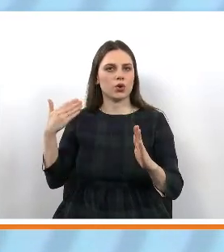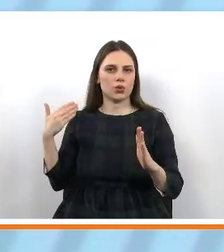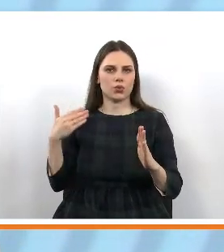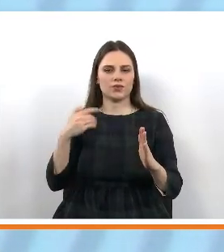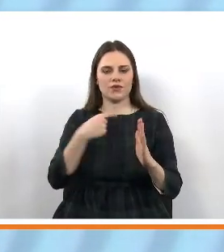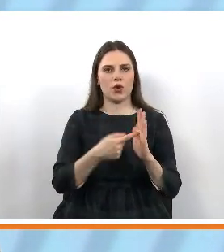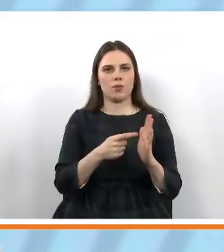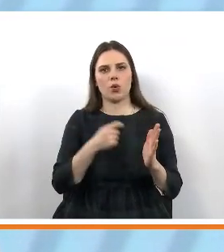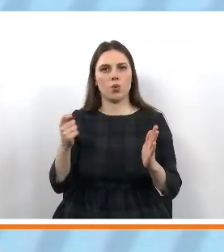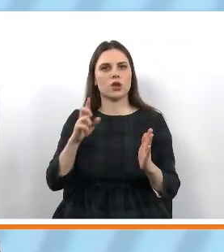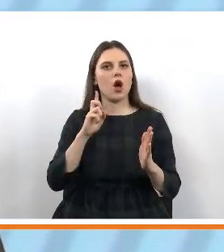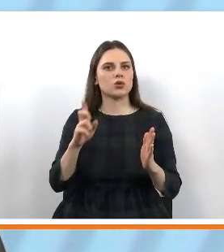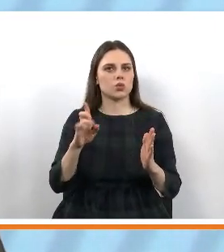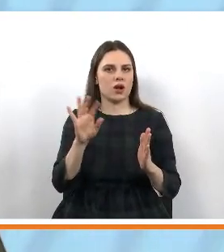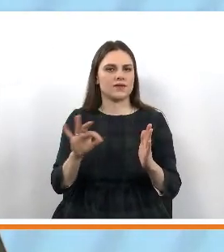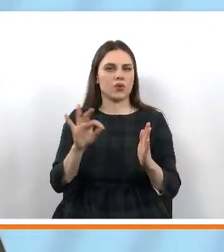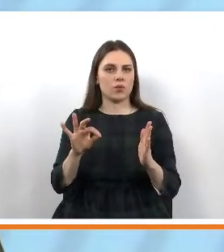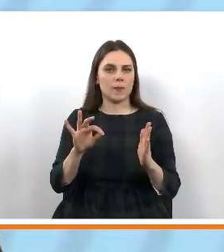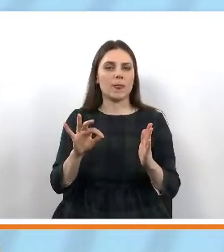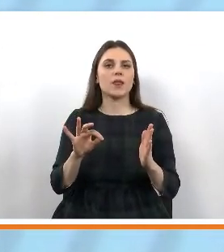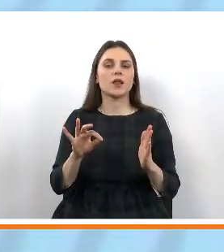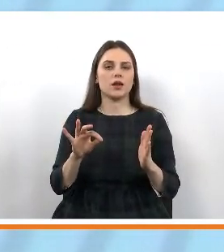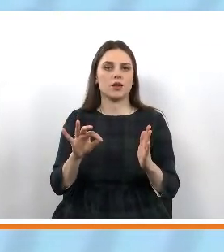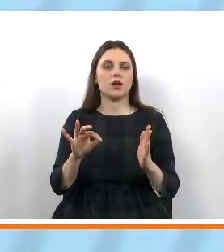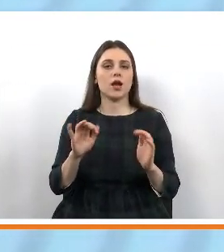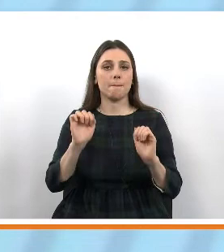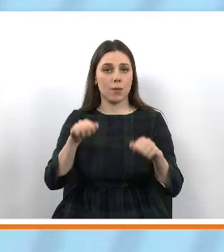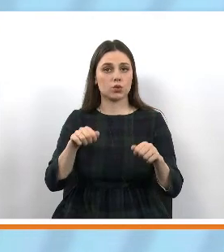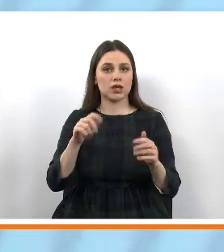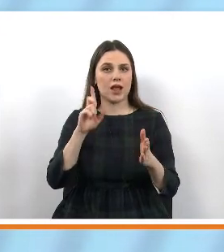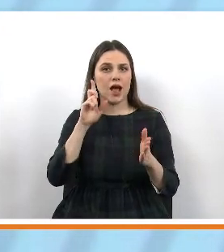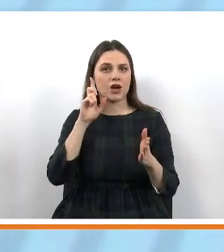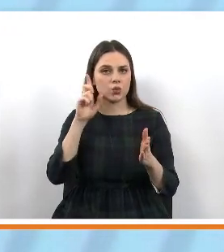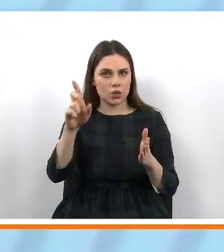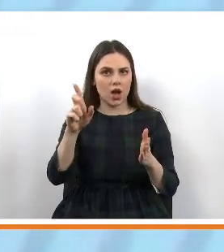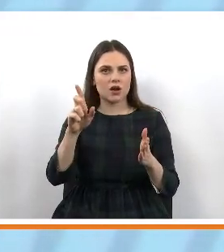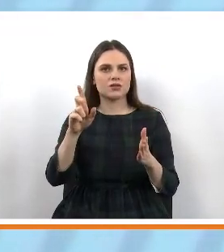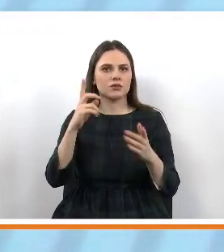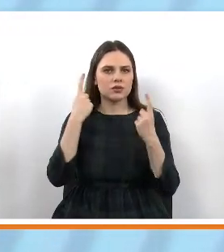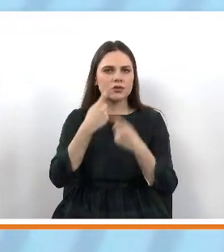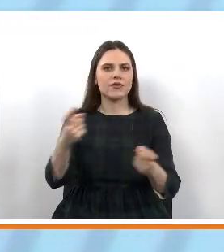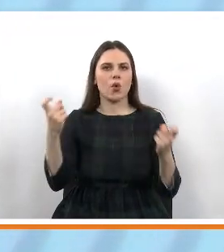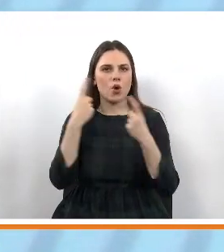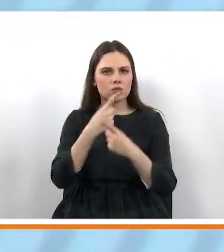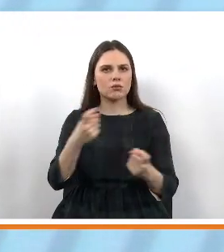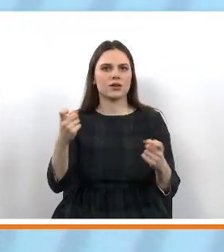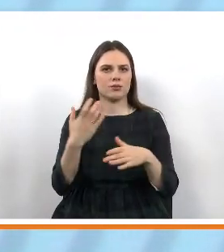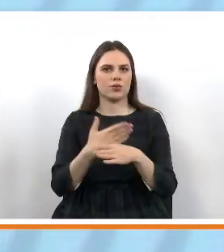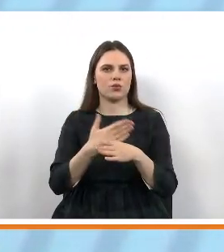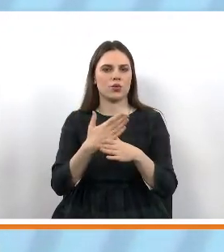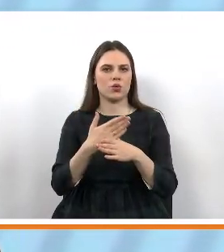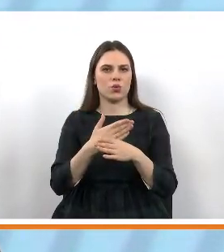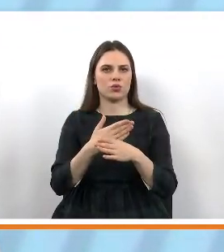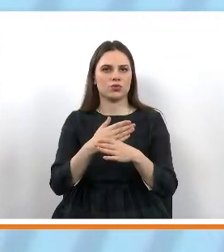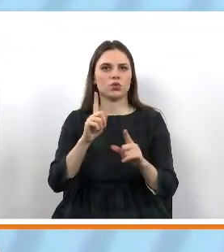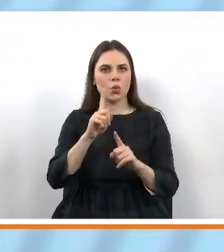про государство, когда мы говорили, может ли в таком случае государство помочь информированием населения на своем уровне для